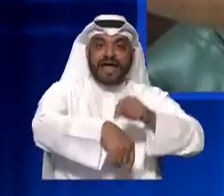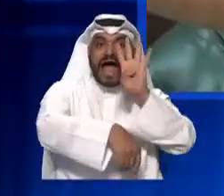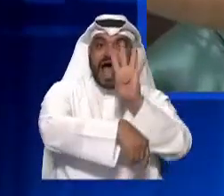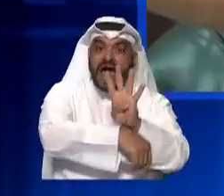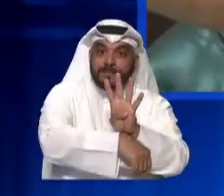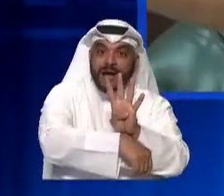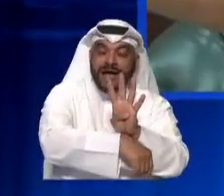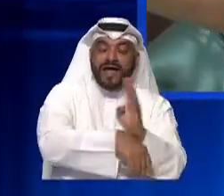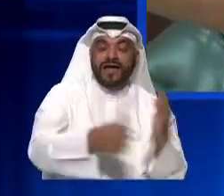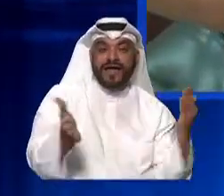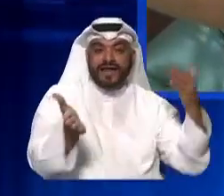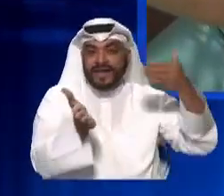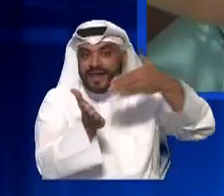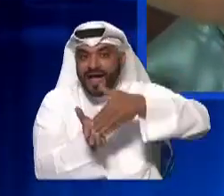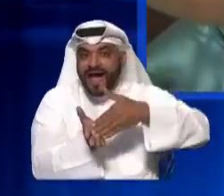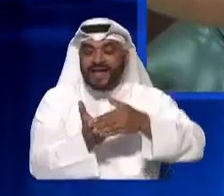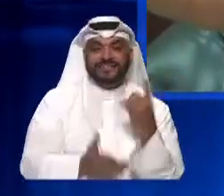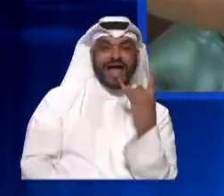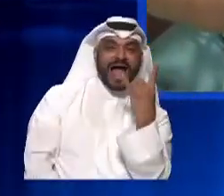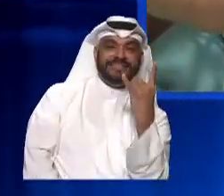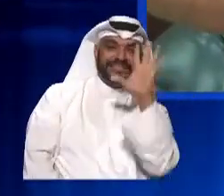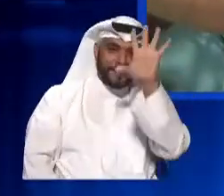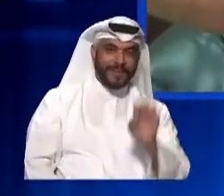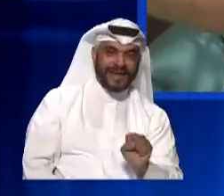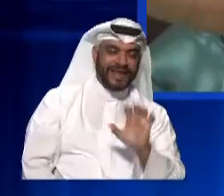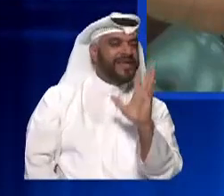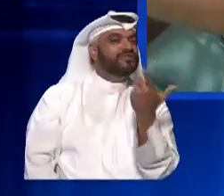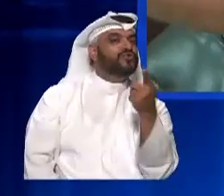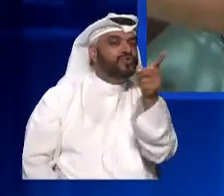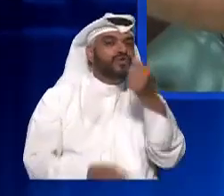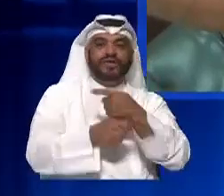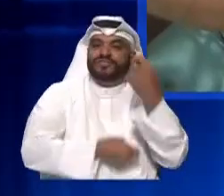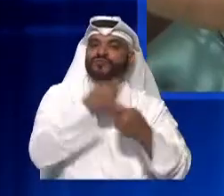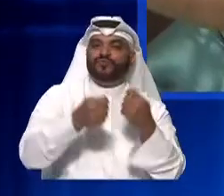هي الاستعدادات التي تم اتخاذها؟